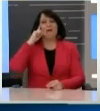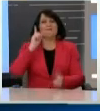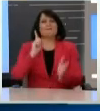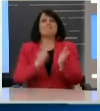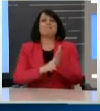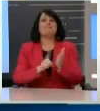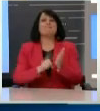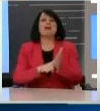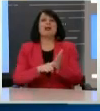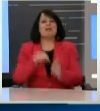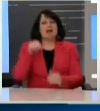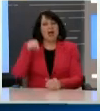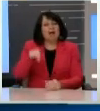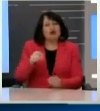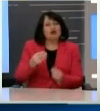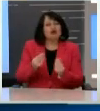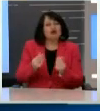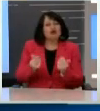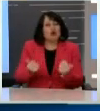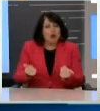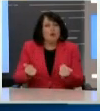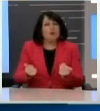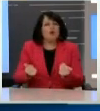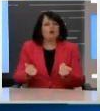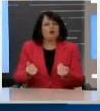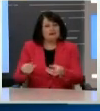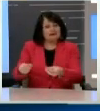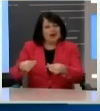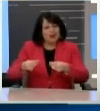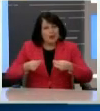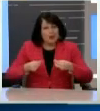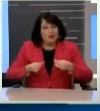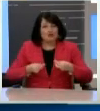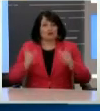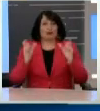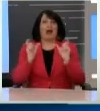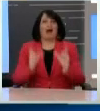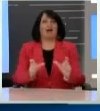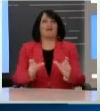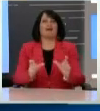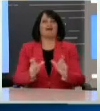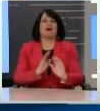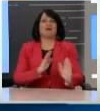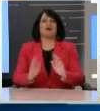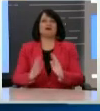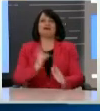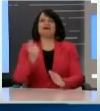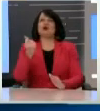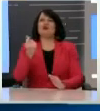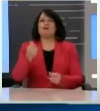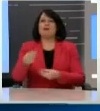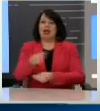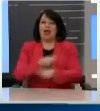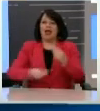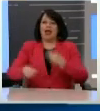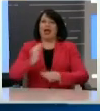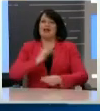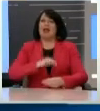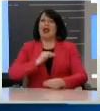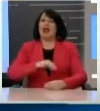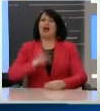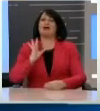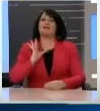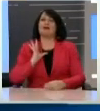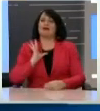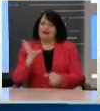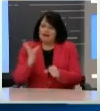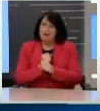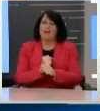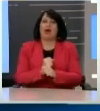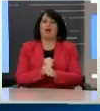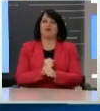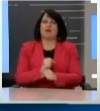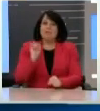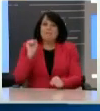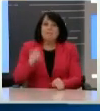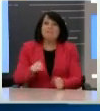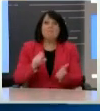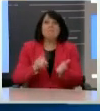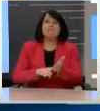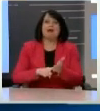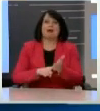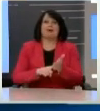τη σούδα να εξασφαλίσουμε την άμυνα της χώρας, οικονομικά ανταλλάγματα για την κοινωνία και μια